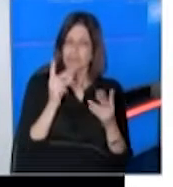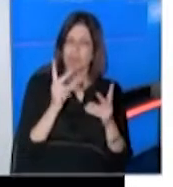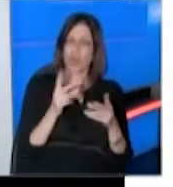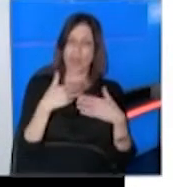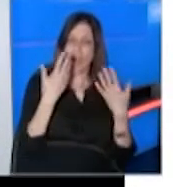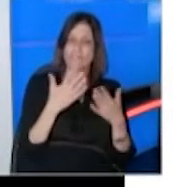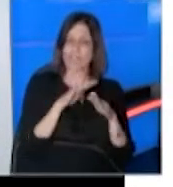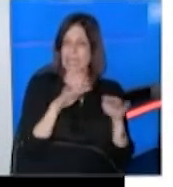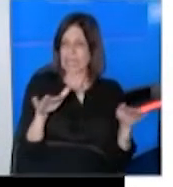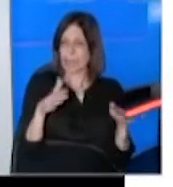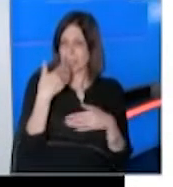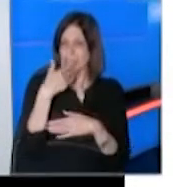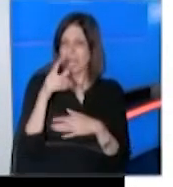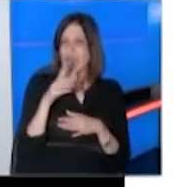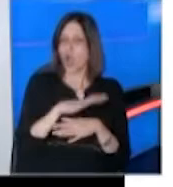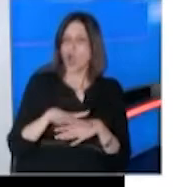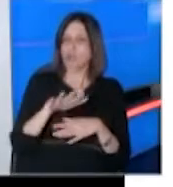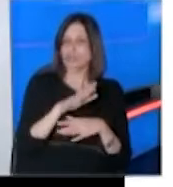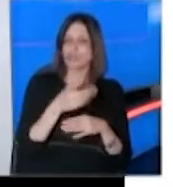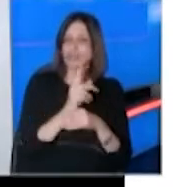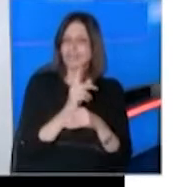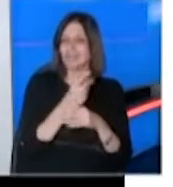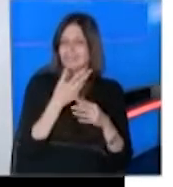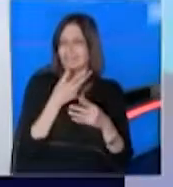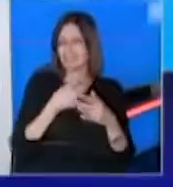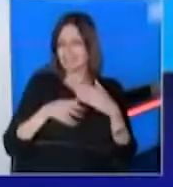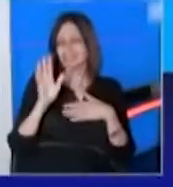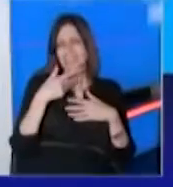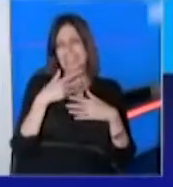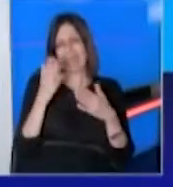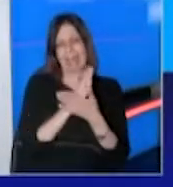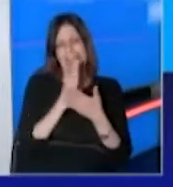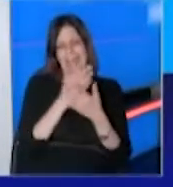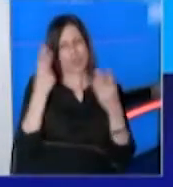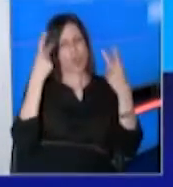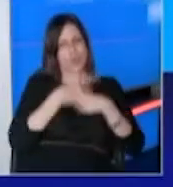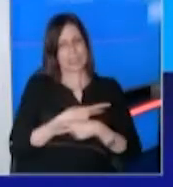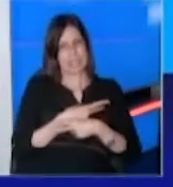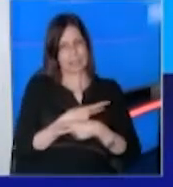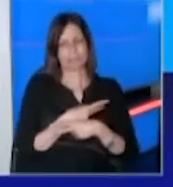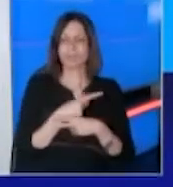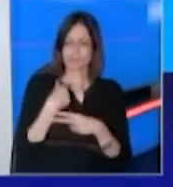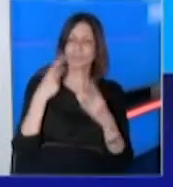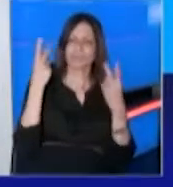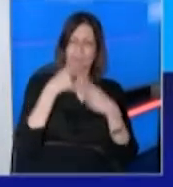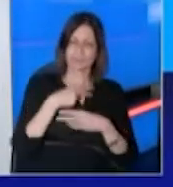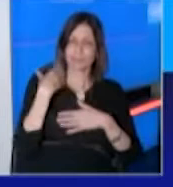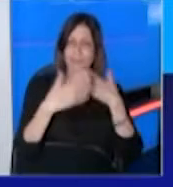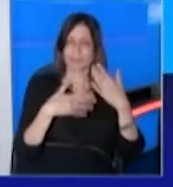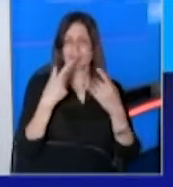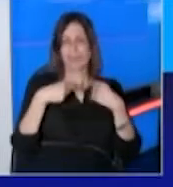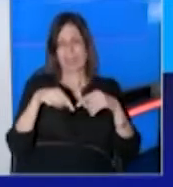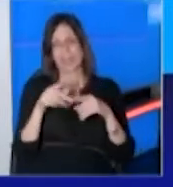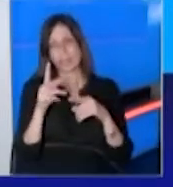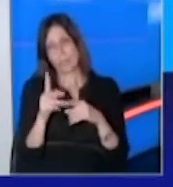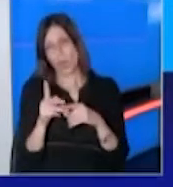ישראל, שרץ להכין חוזה לדורות אחרי המלצה שלהם. אוקיי, אז אנחנו מבינים את התהליך עכשיו, פחות או יותר, ועדת הפרוגרמות, מי יושב